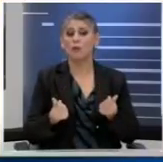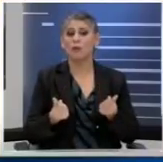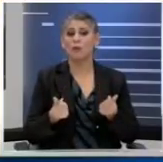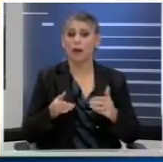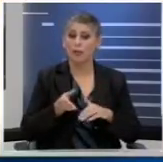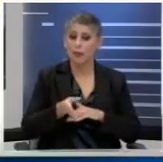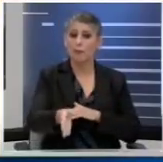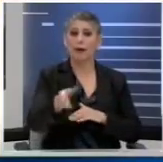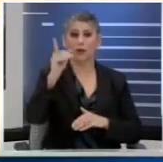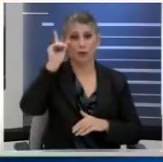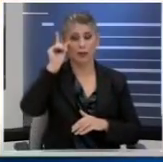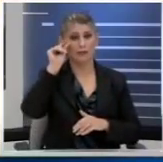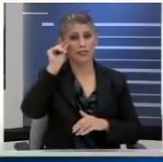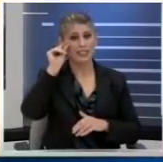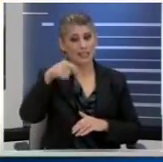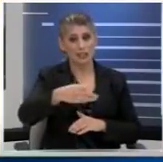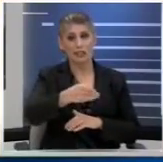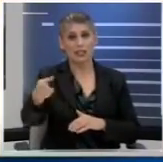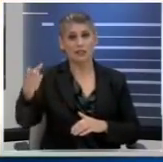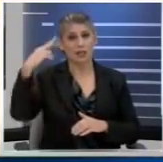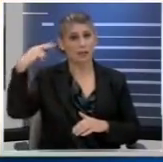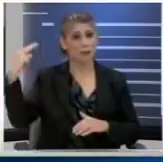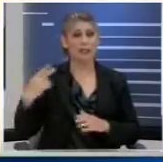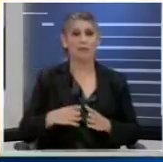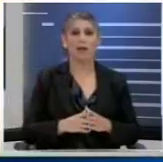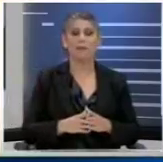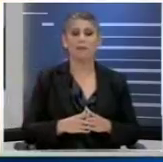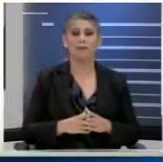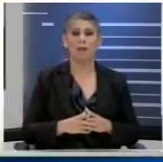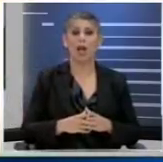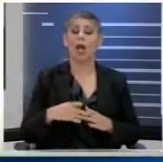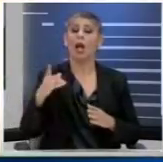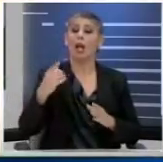εισάγονται οι φοιτητές σε αυτά τα πανεπιστήμια. Η Νέα Δημοκρατία,